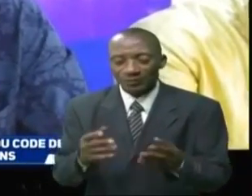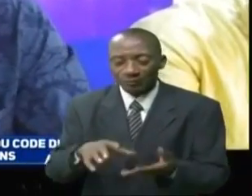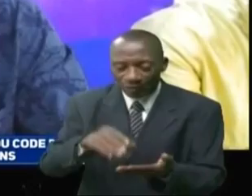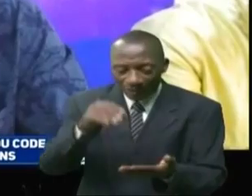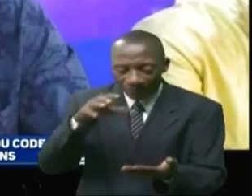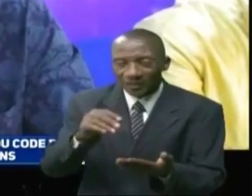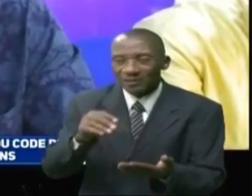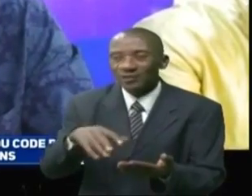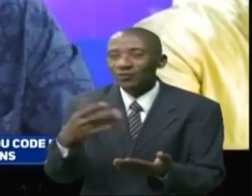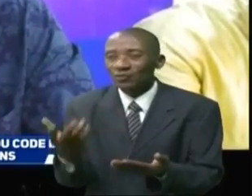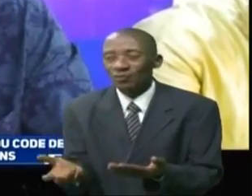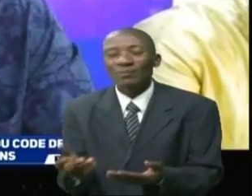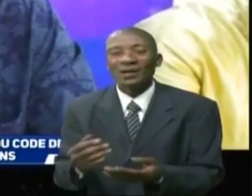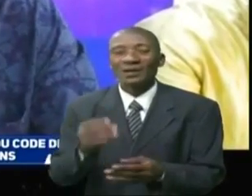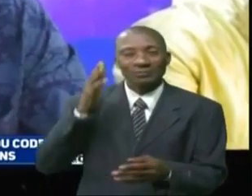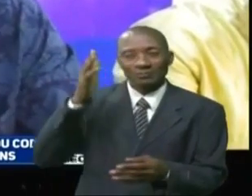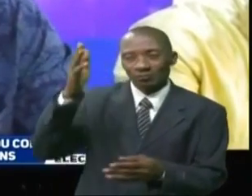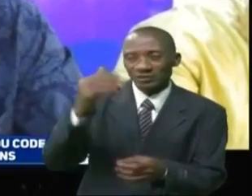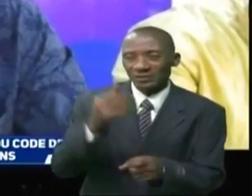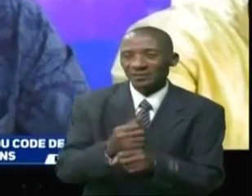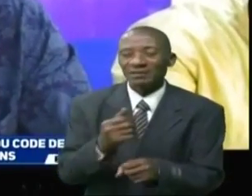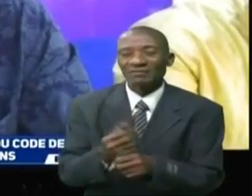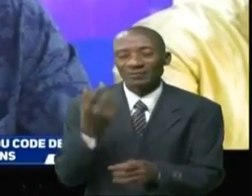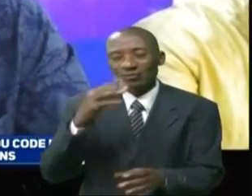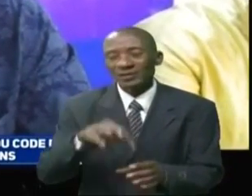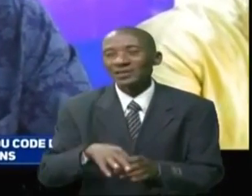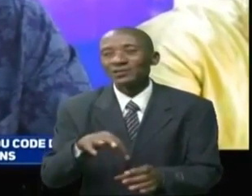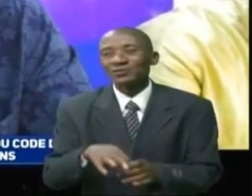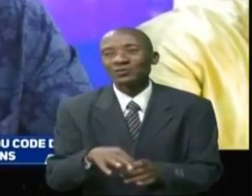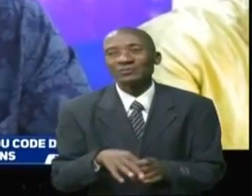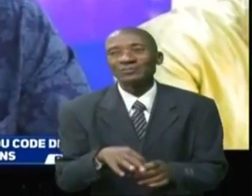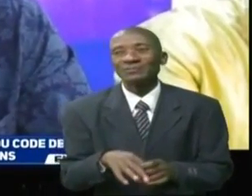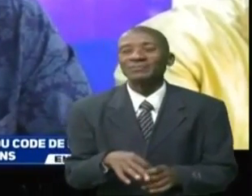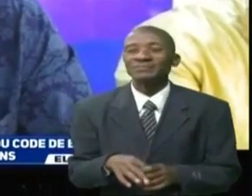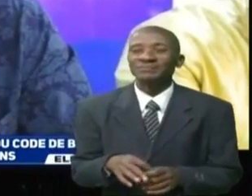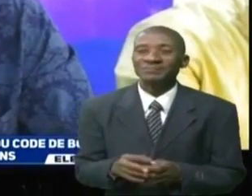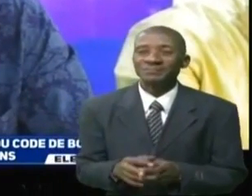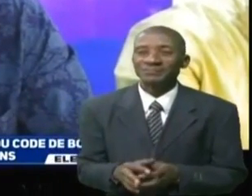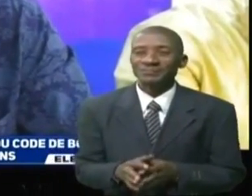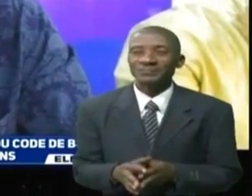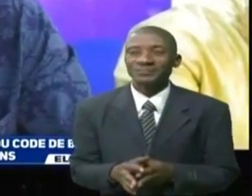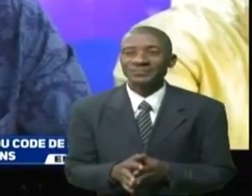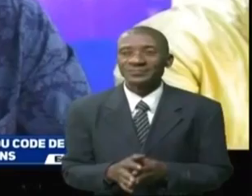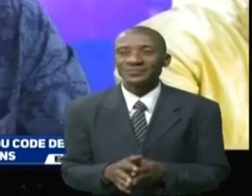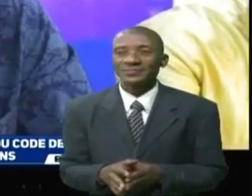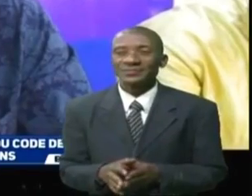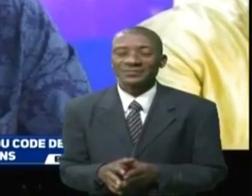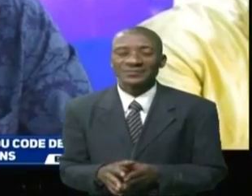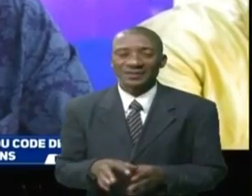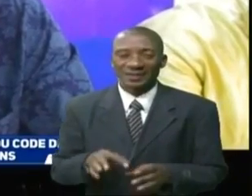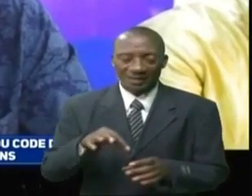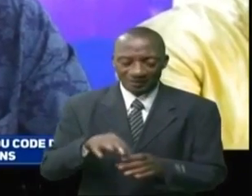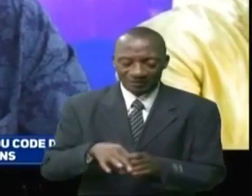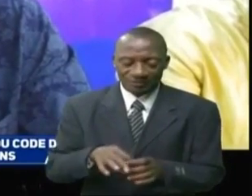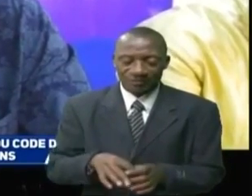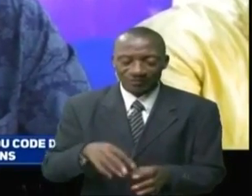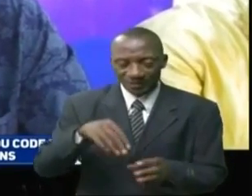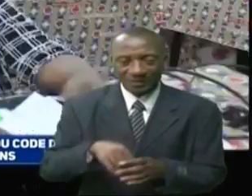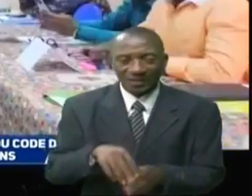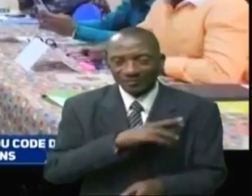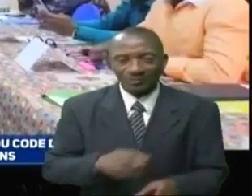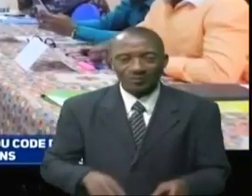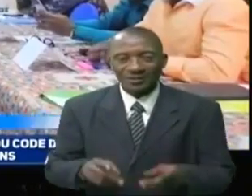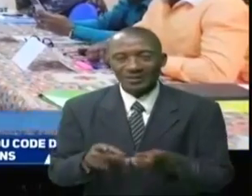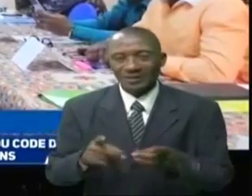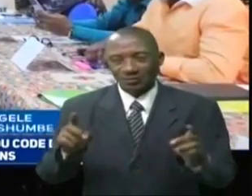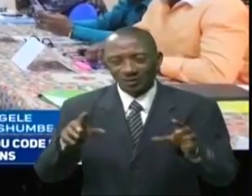relatif à la régulation de la campagne électorale en République démocratique du Congo.